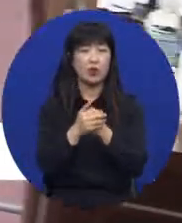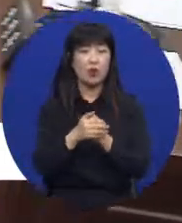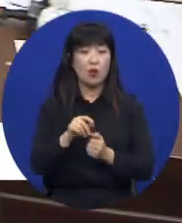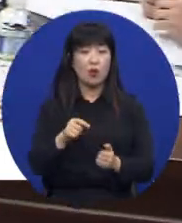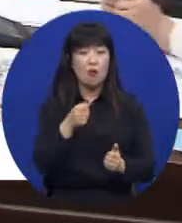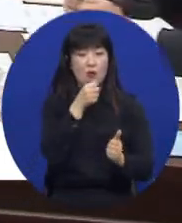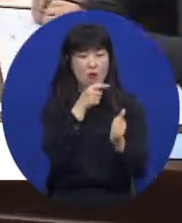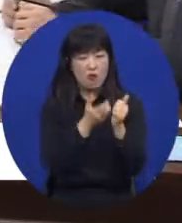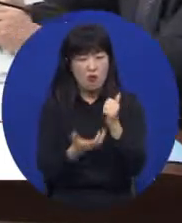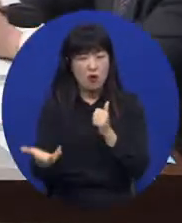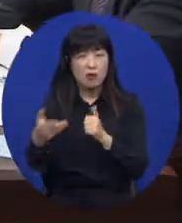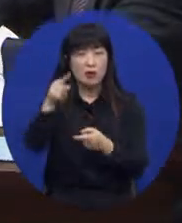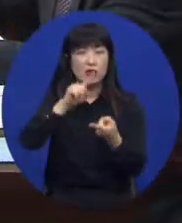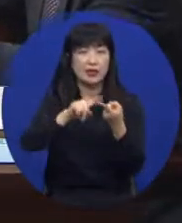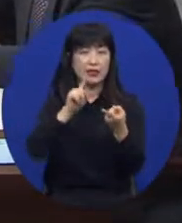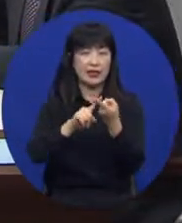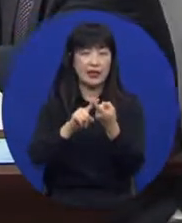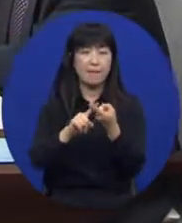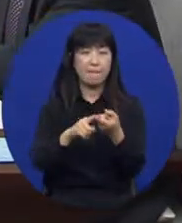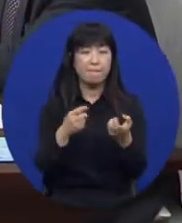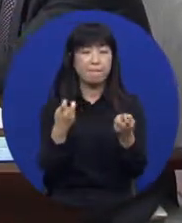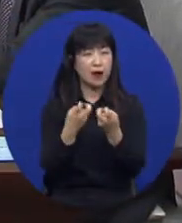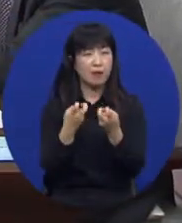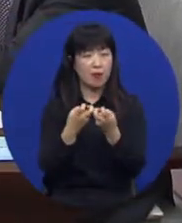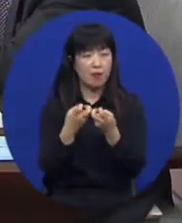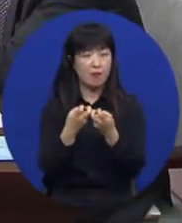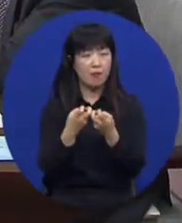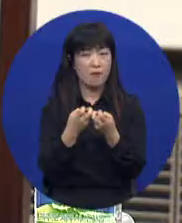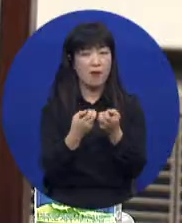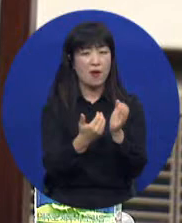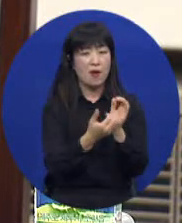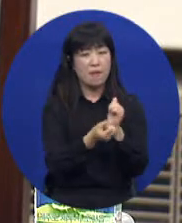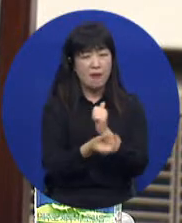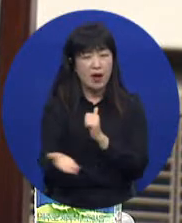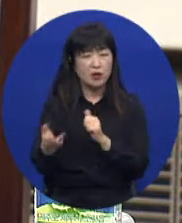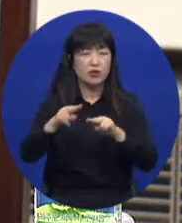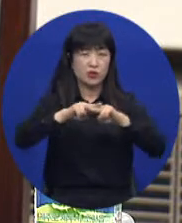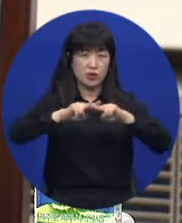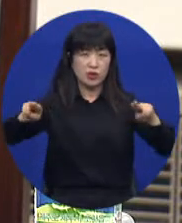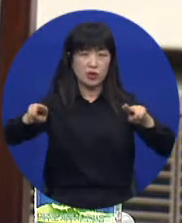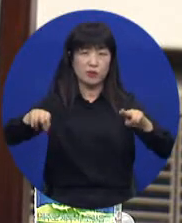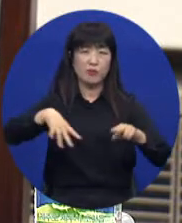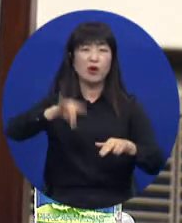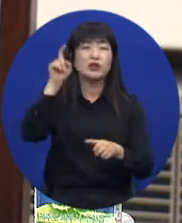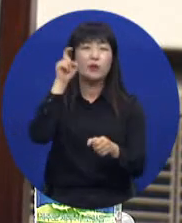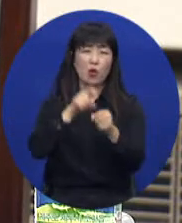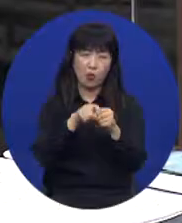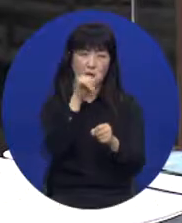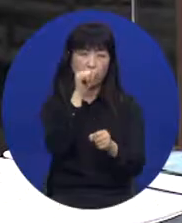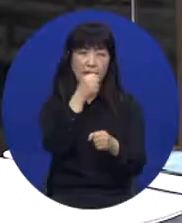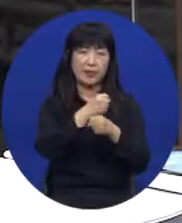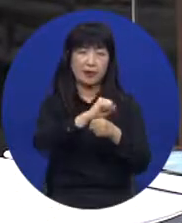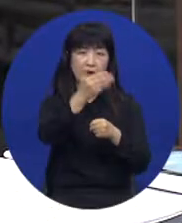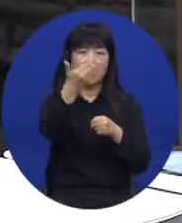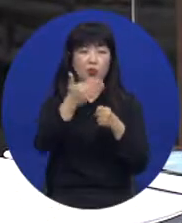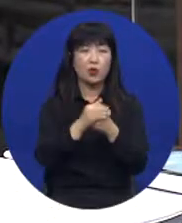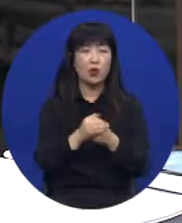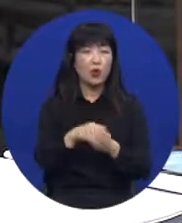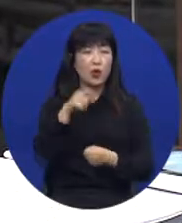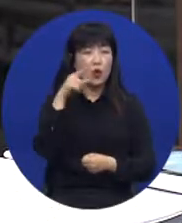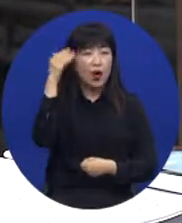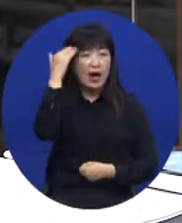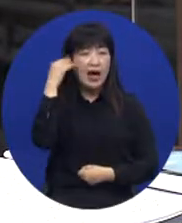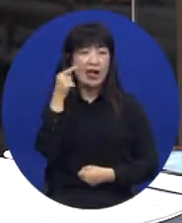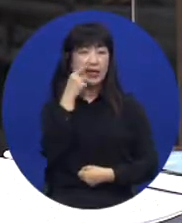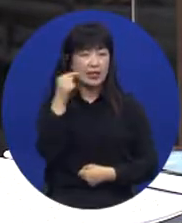오염수 방류 이후의 대응책 마련보다는 방류 결정 철회를 최우선 목표로 해서 한일